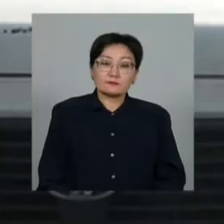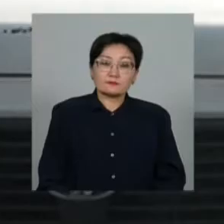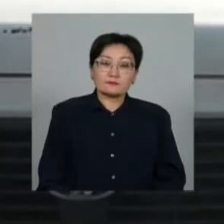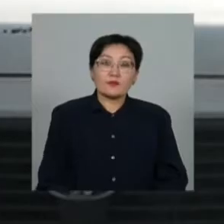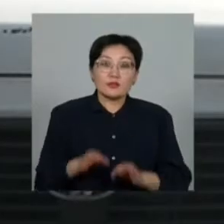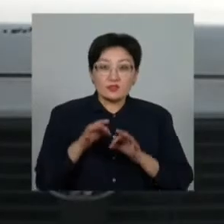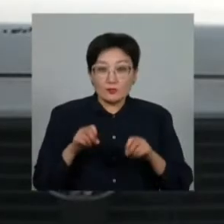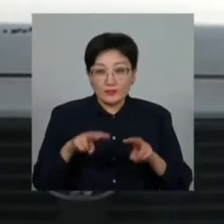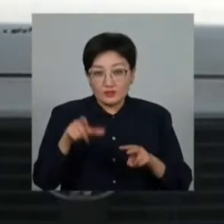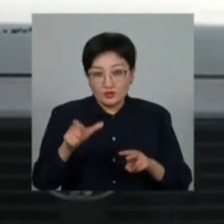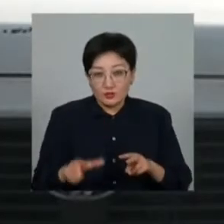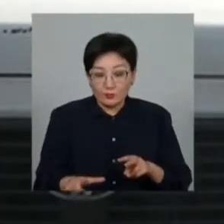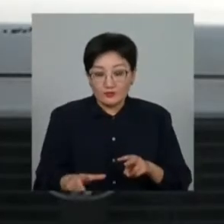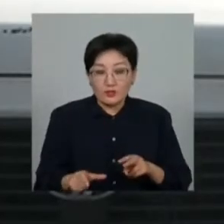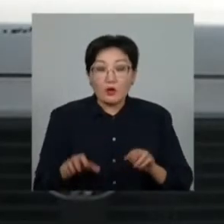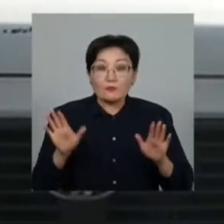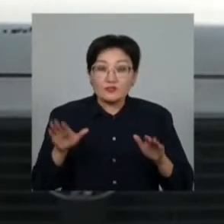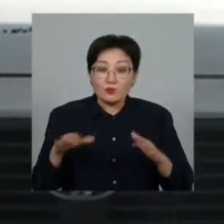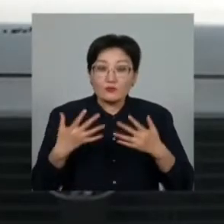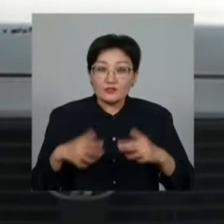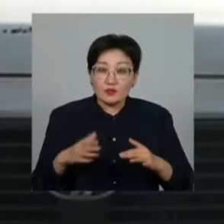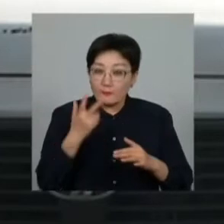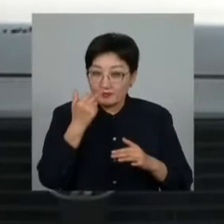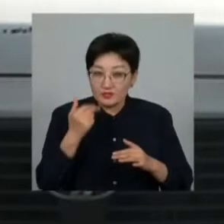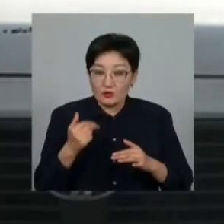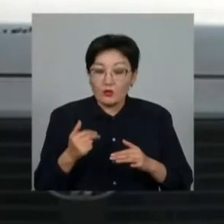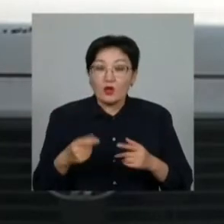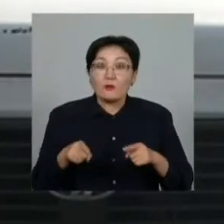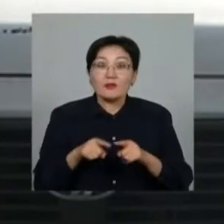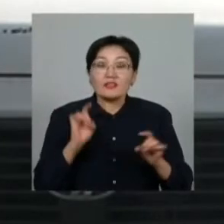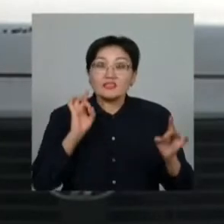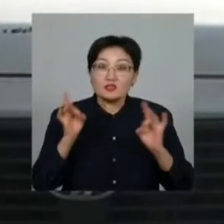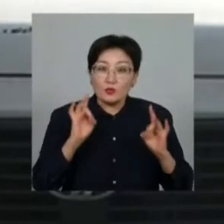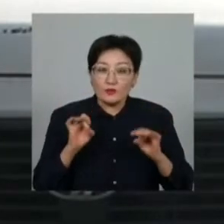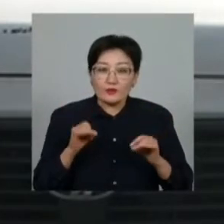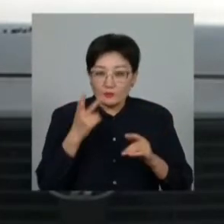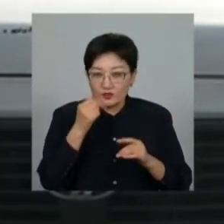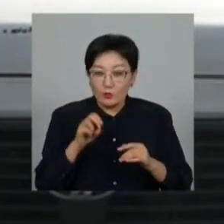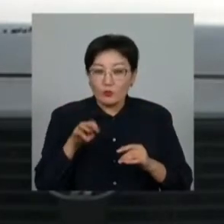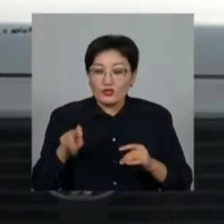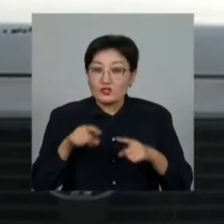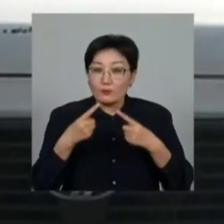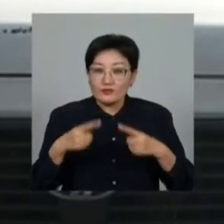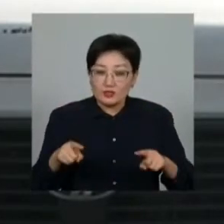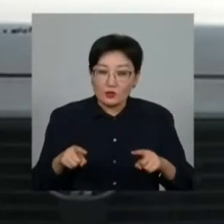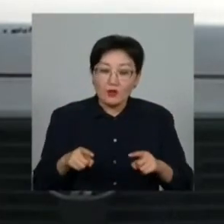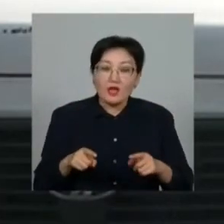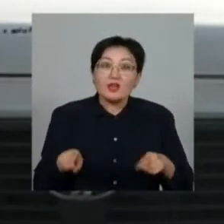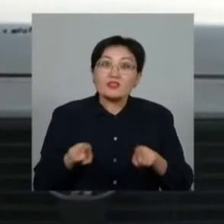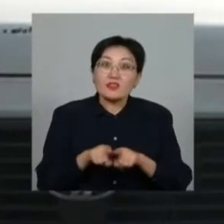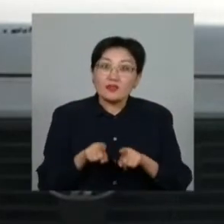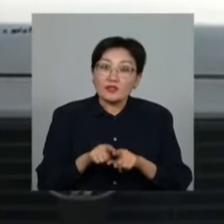по словам специалистов орнитологов птицы уже привыкли к имитации звуков а также муль ежам и другим оглушающим